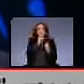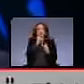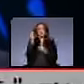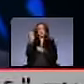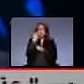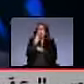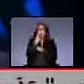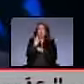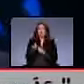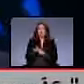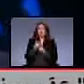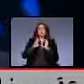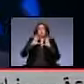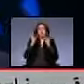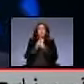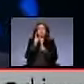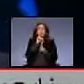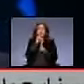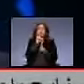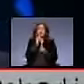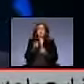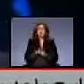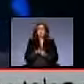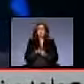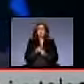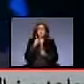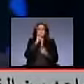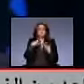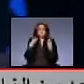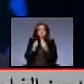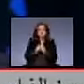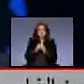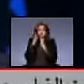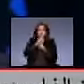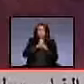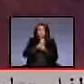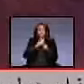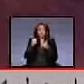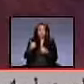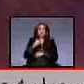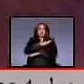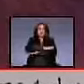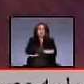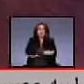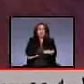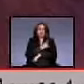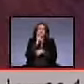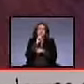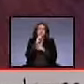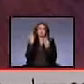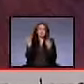تعلمت الاسرة وتعلمت الدفى وتعلمت الاحترام. ربنا يخليها لي العمر